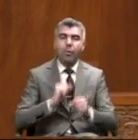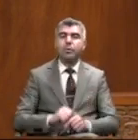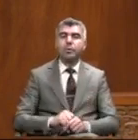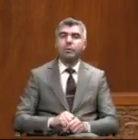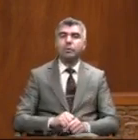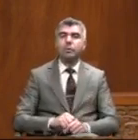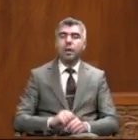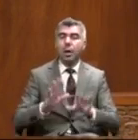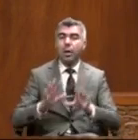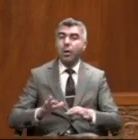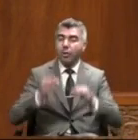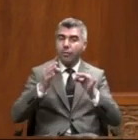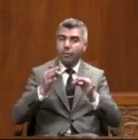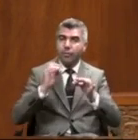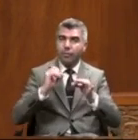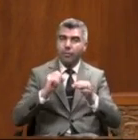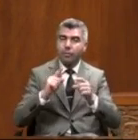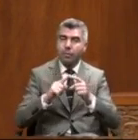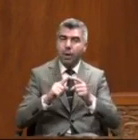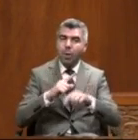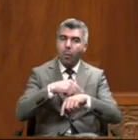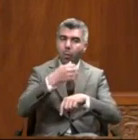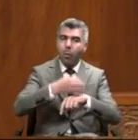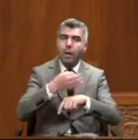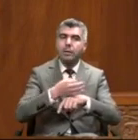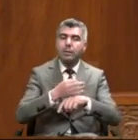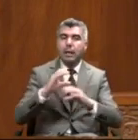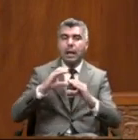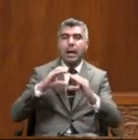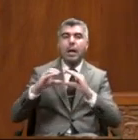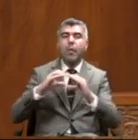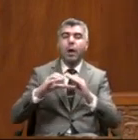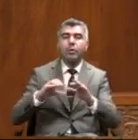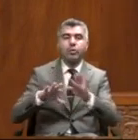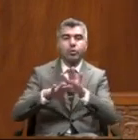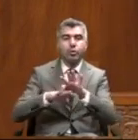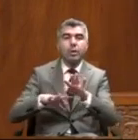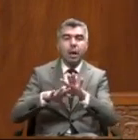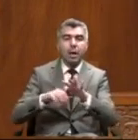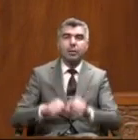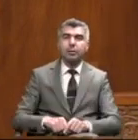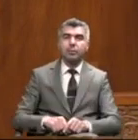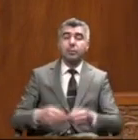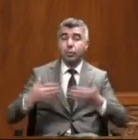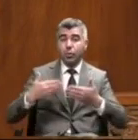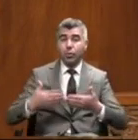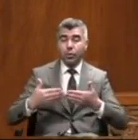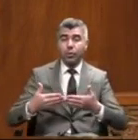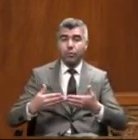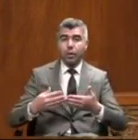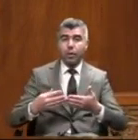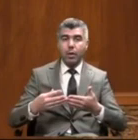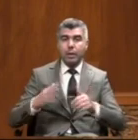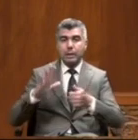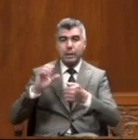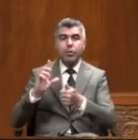ليتوج اولا بماسسه هذا الحوار الاجتماعي والذي يجري اليوم مره كل